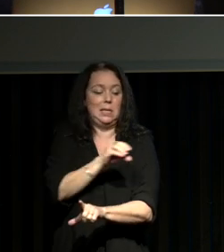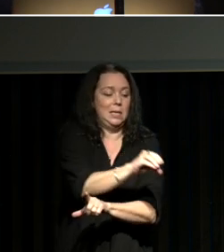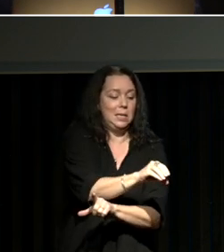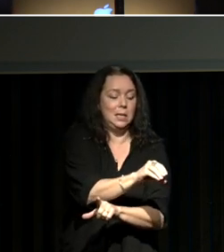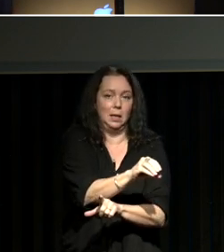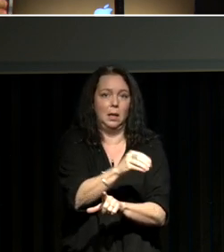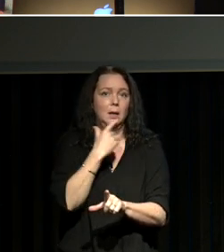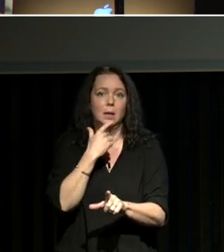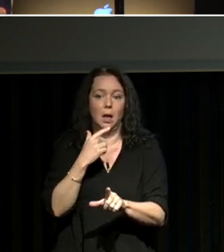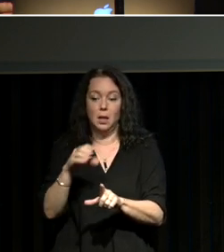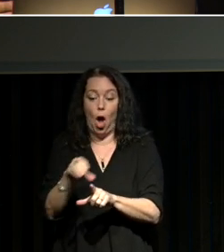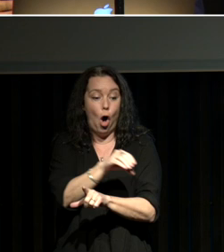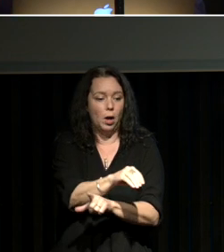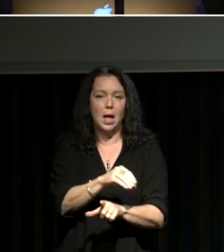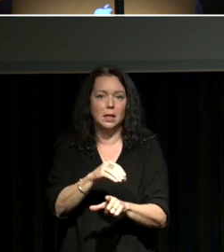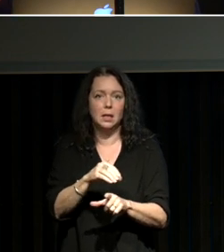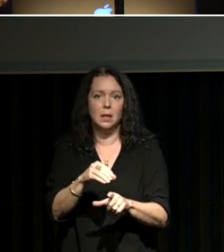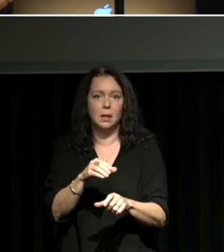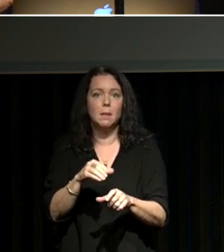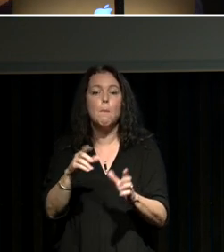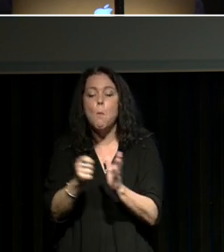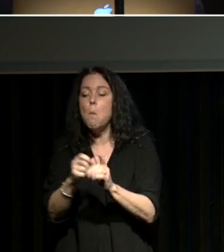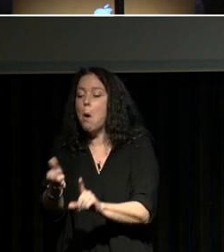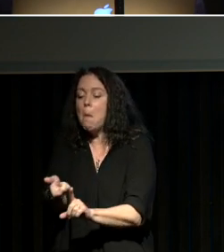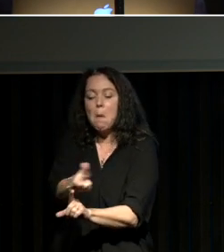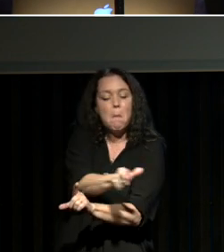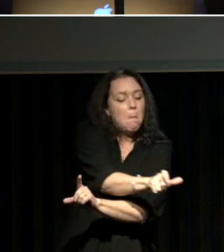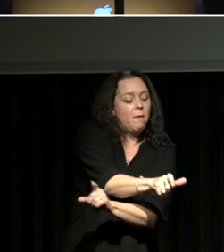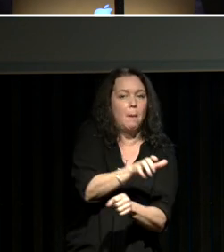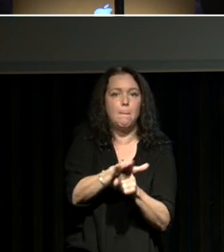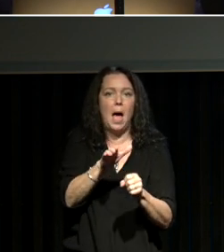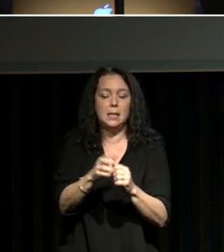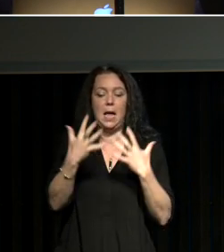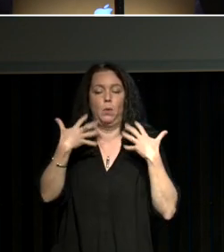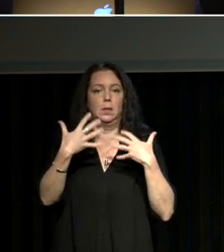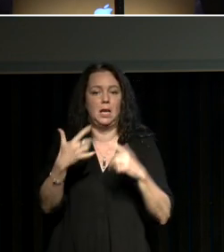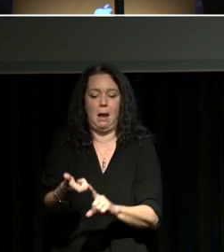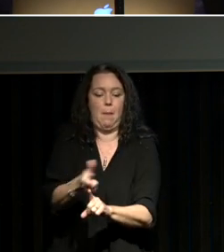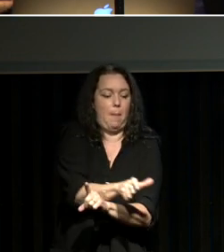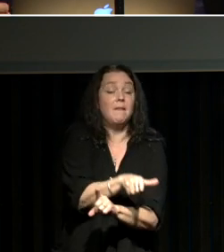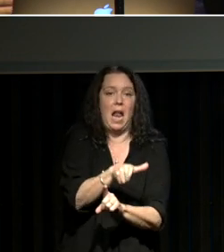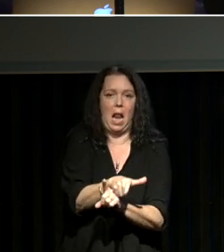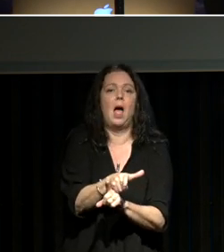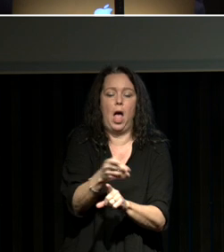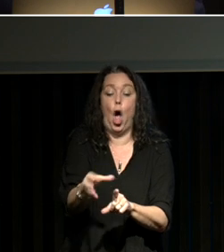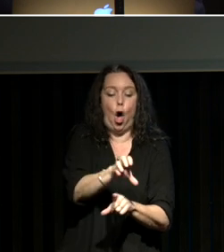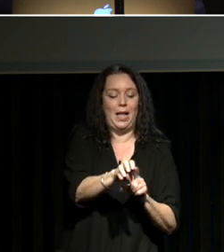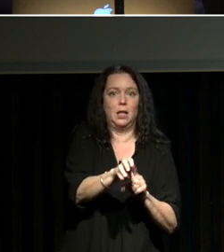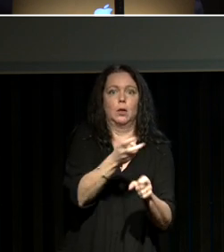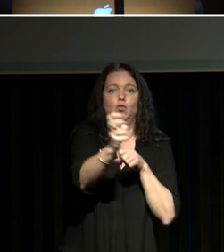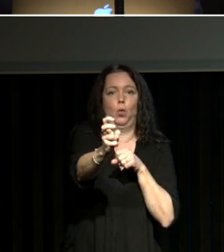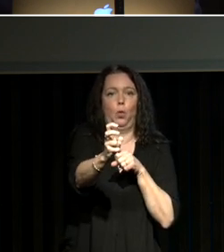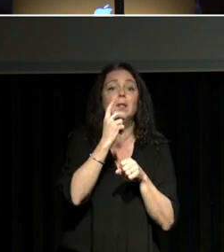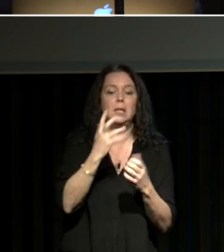œuvre. Ces organes ne sont pas correctement oxygénés pendant le processus, et ce sont des organes dangereux. C'est la raison pour laquelle, en France, quand on a mis